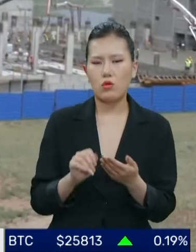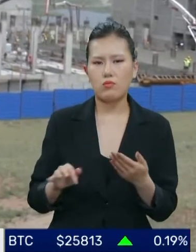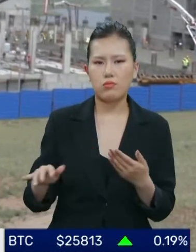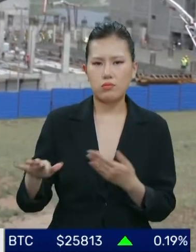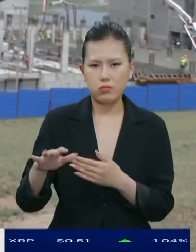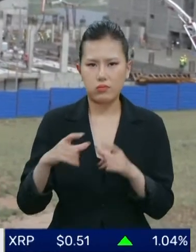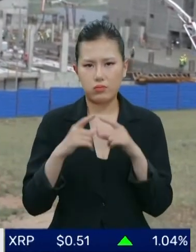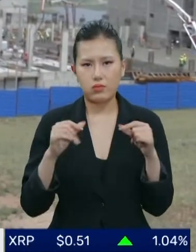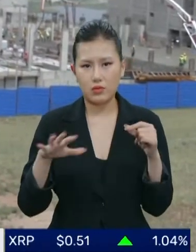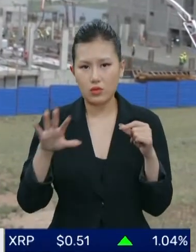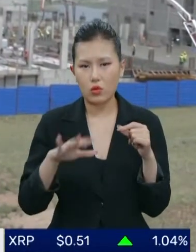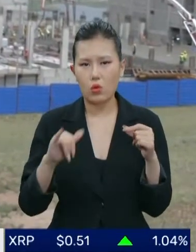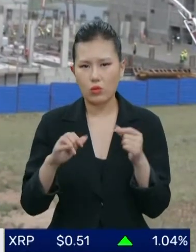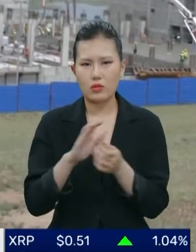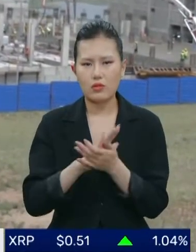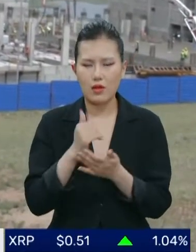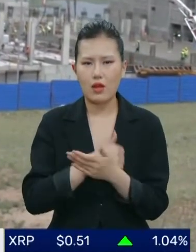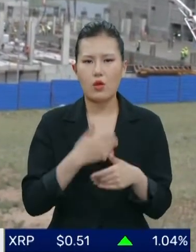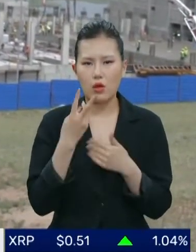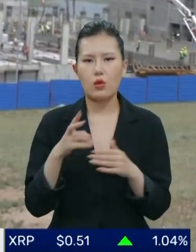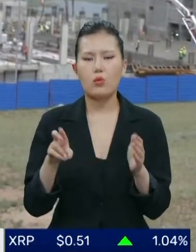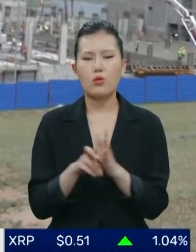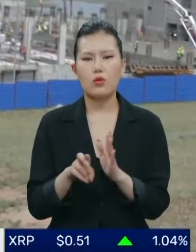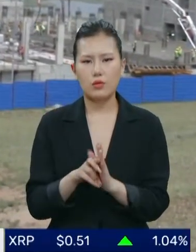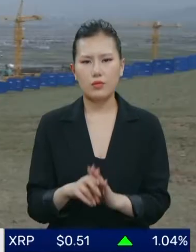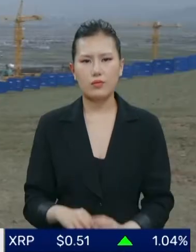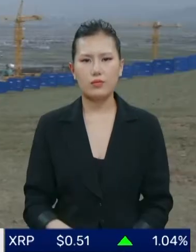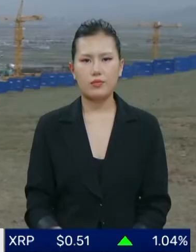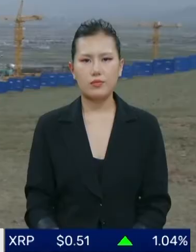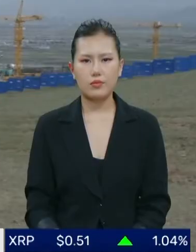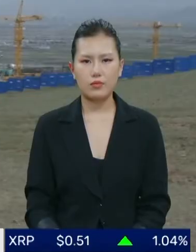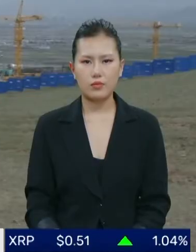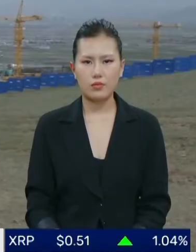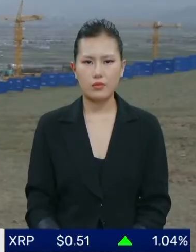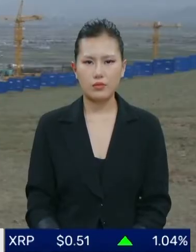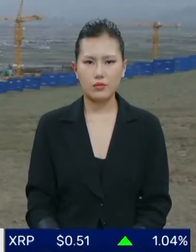бол маш баталгаатай цэвэр усны нөөцөөр хангагдах боломж бүрдэж байна гэсэн үг юм.